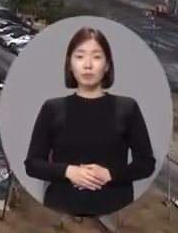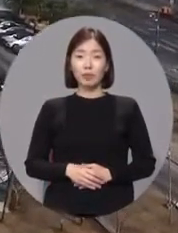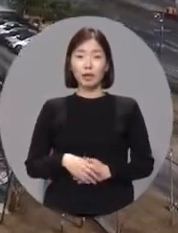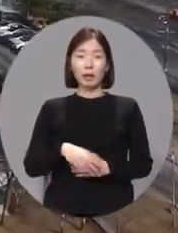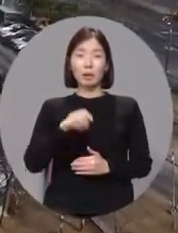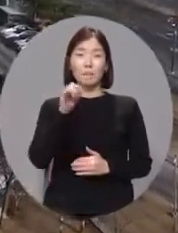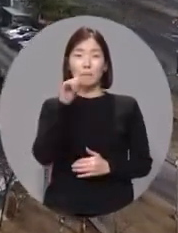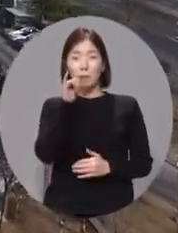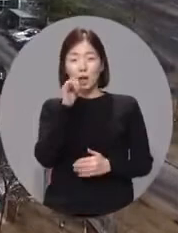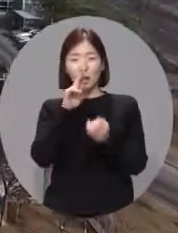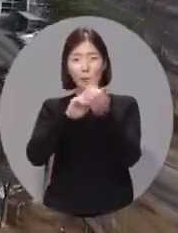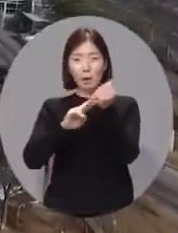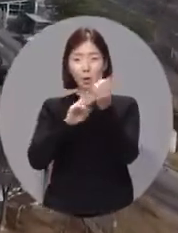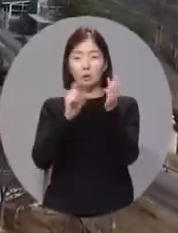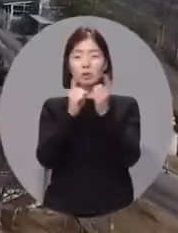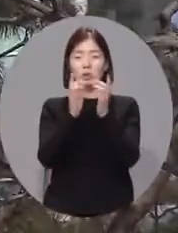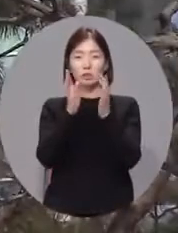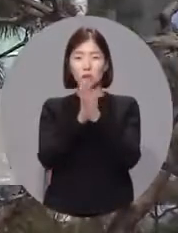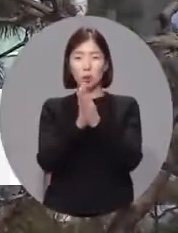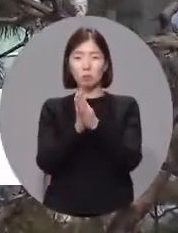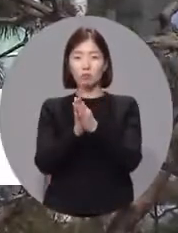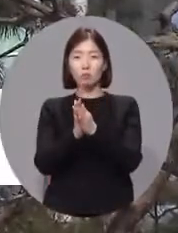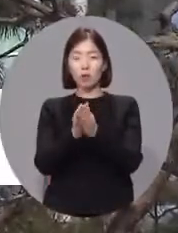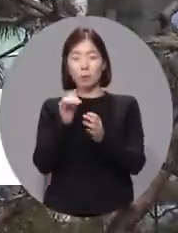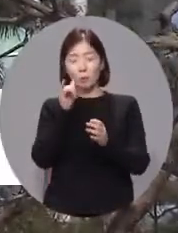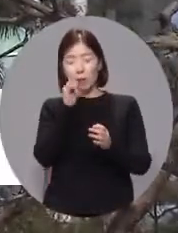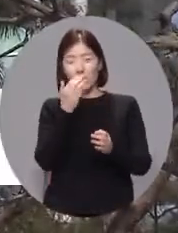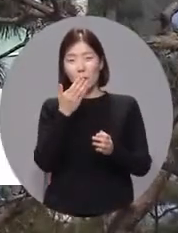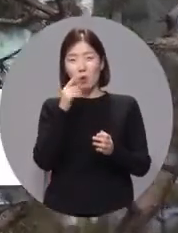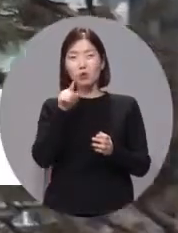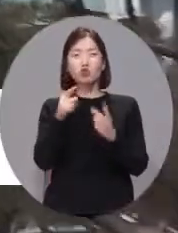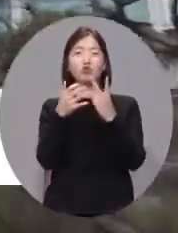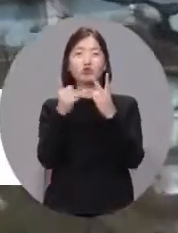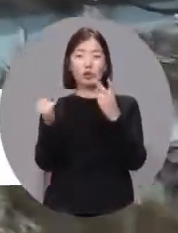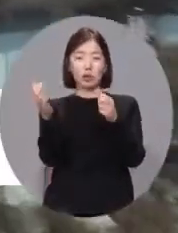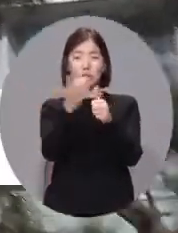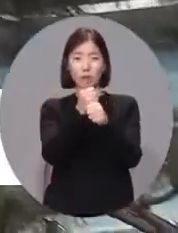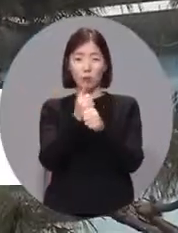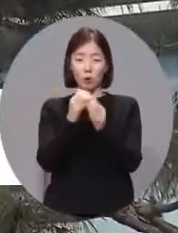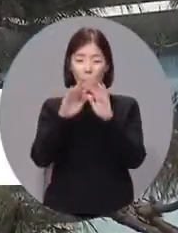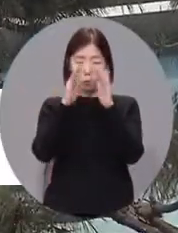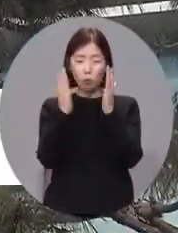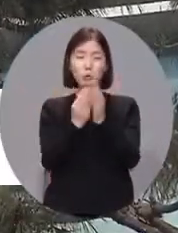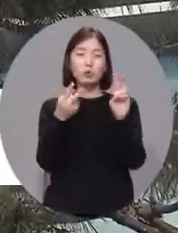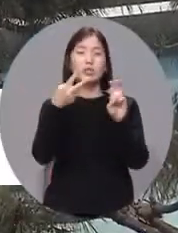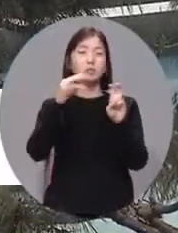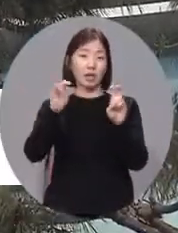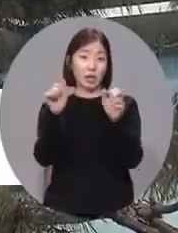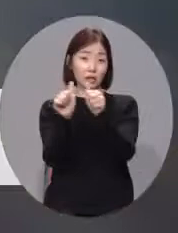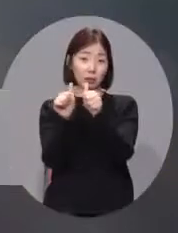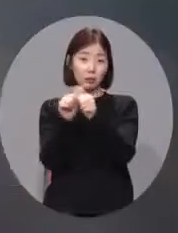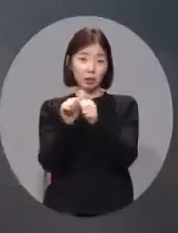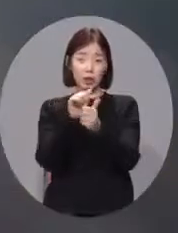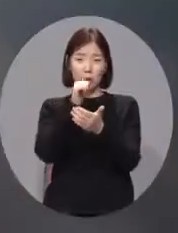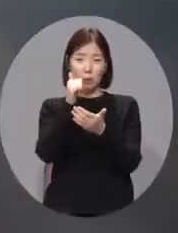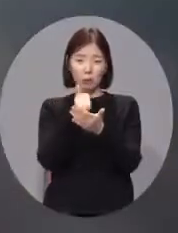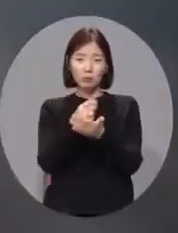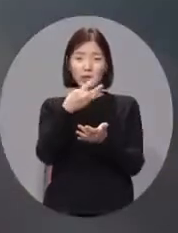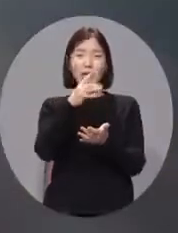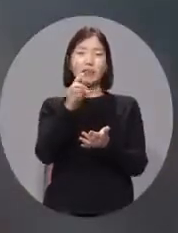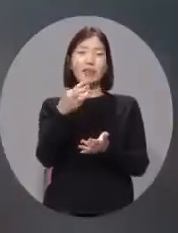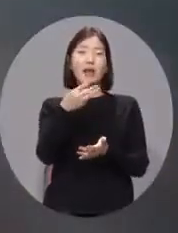필로폰 같은 마약을 팔고 직접 투약한 피의자 2명이 구속됐습니다. 모두 20대 남성들로 범죄엔